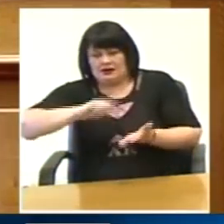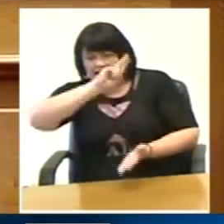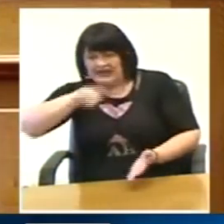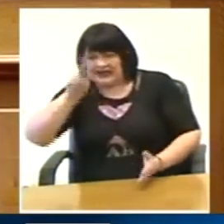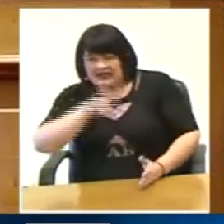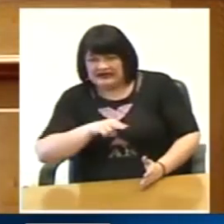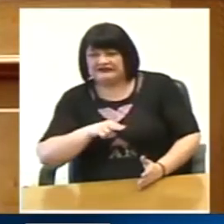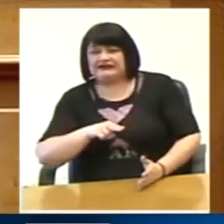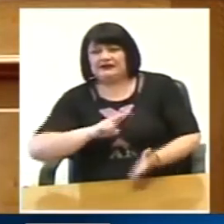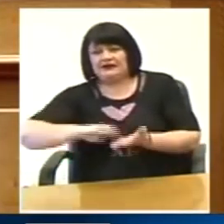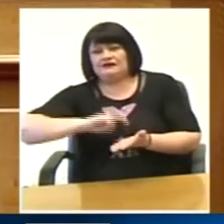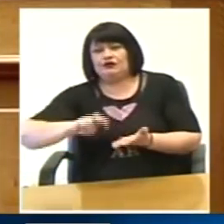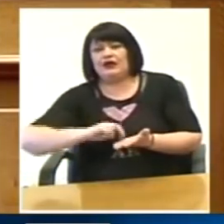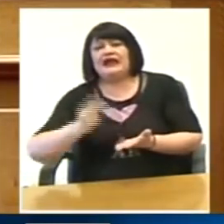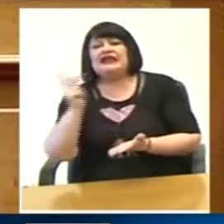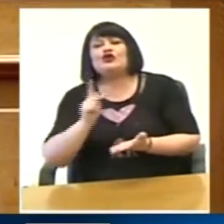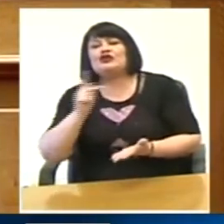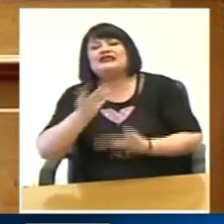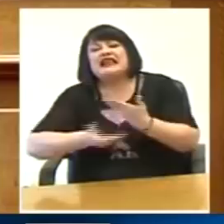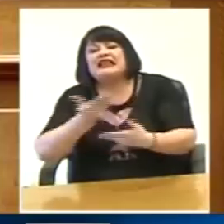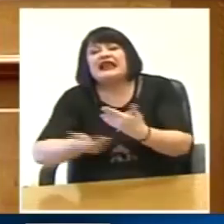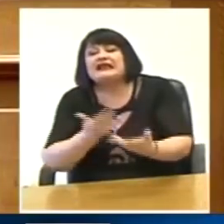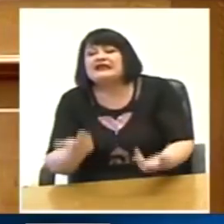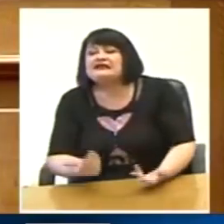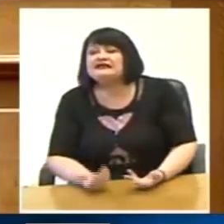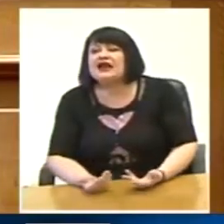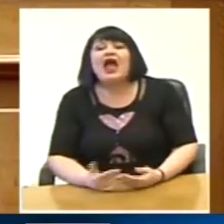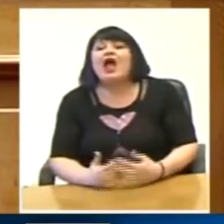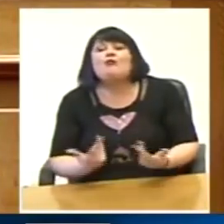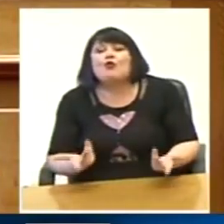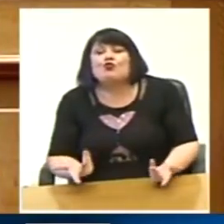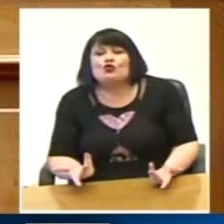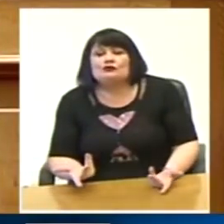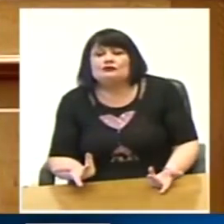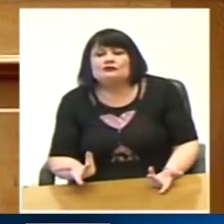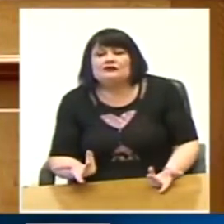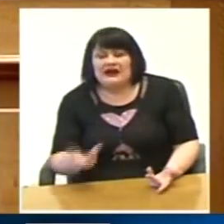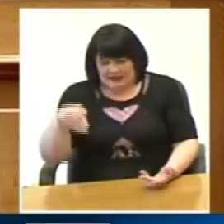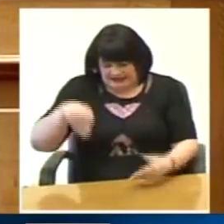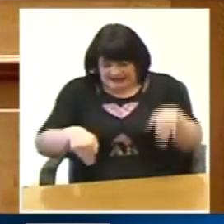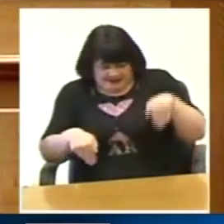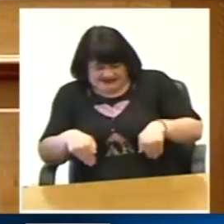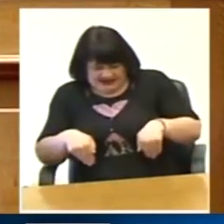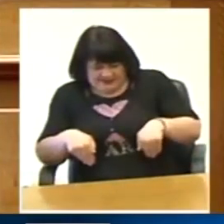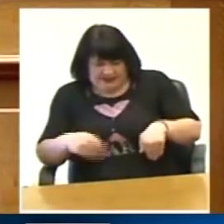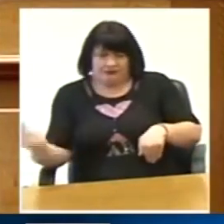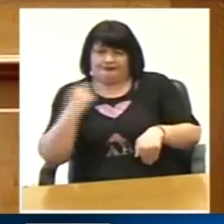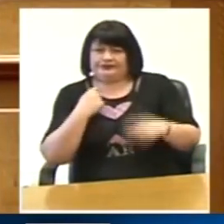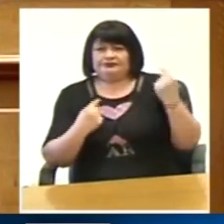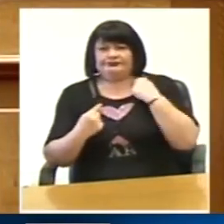θέση θες να χάσεις. Από ποια τσέπη θες να χάσεις. Αυτό του λέτε. Και είναι προκλητικό αυτό το